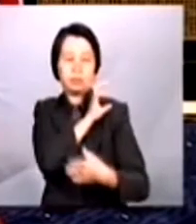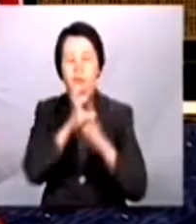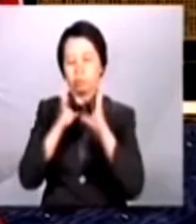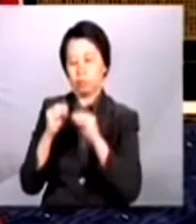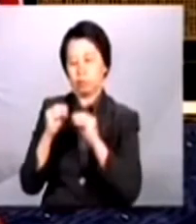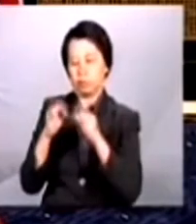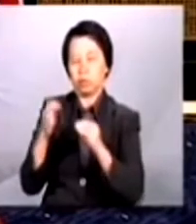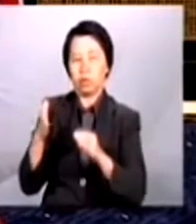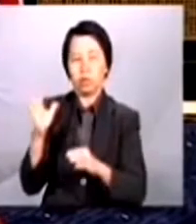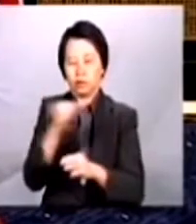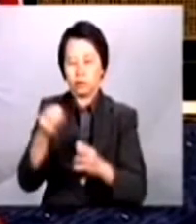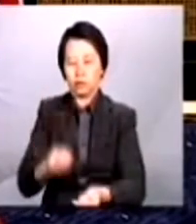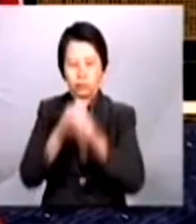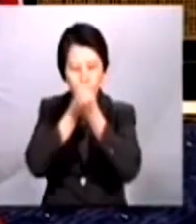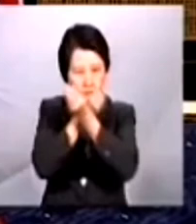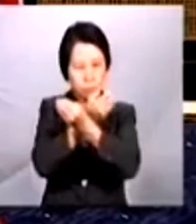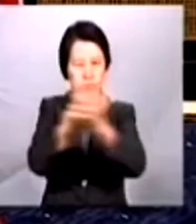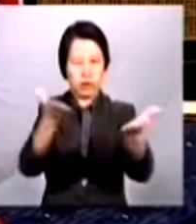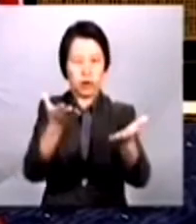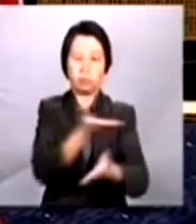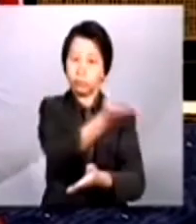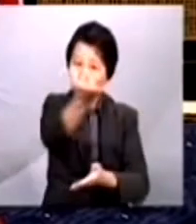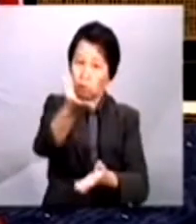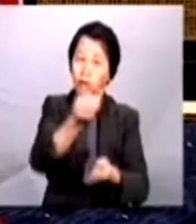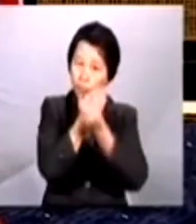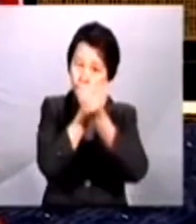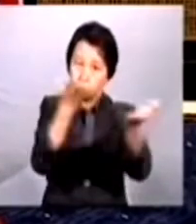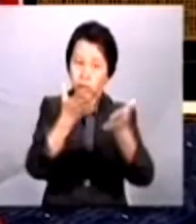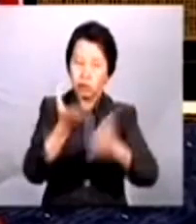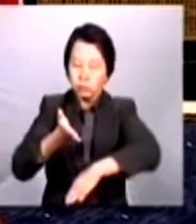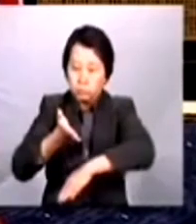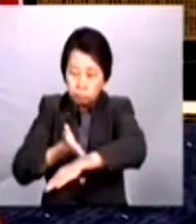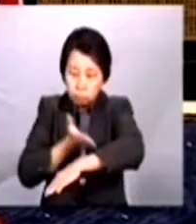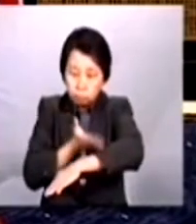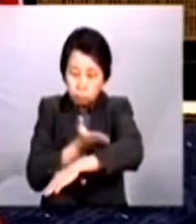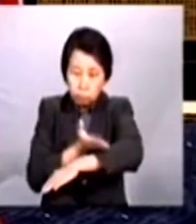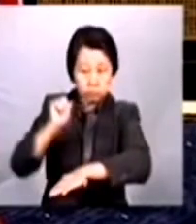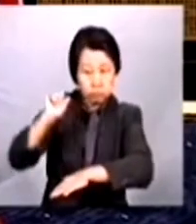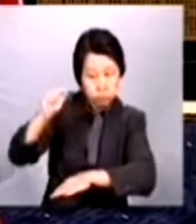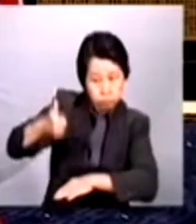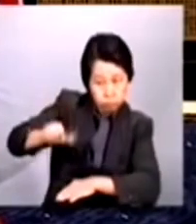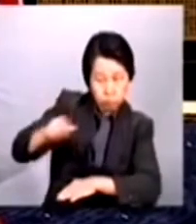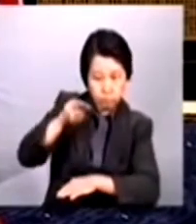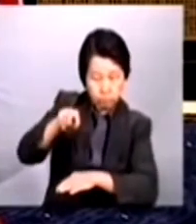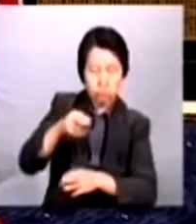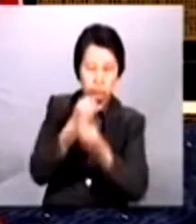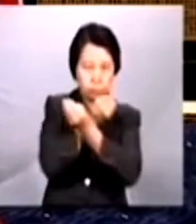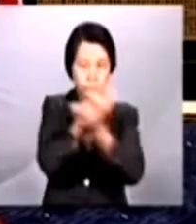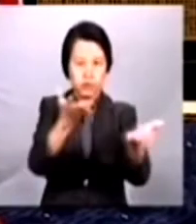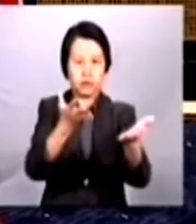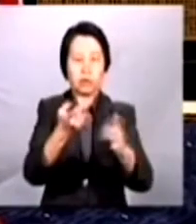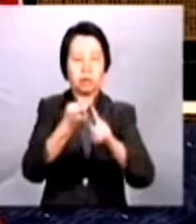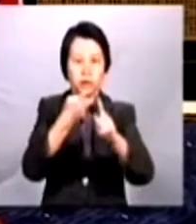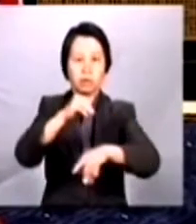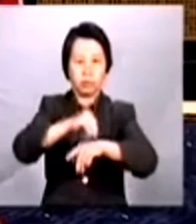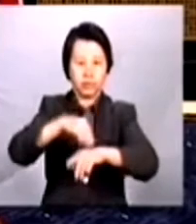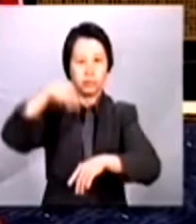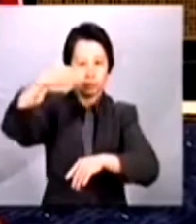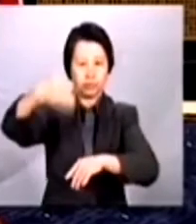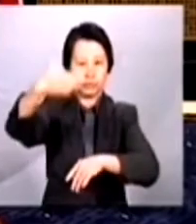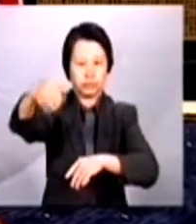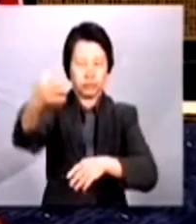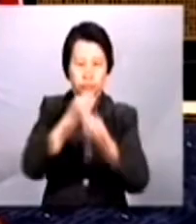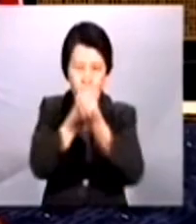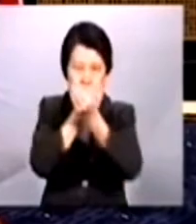dan juga memaklumkan kepada saudara-saudari perkembangan situasi wabak habis membahas dari semasa